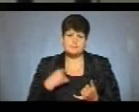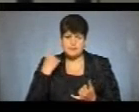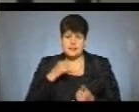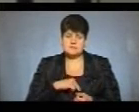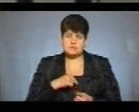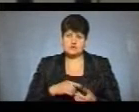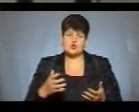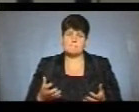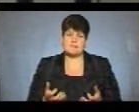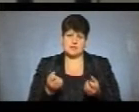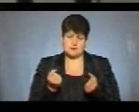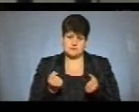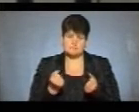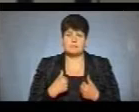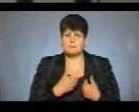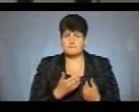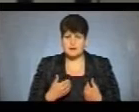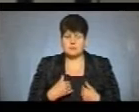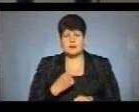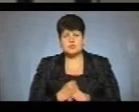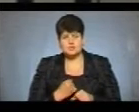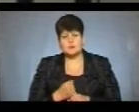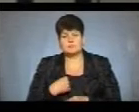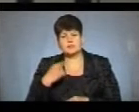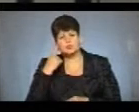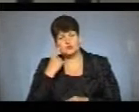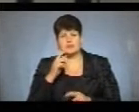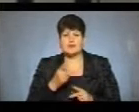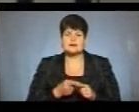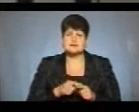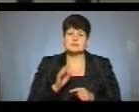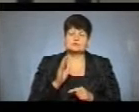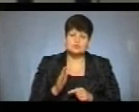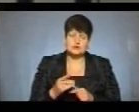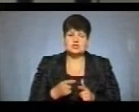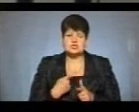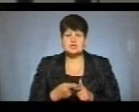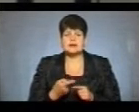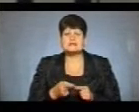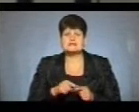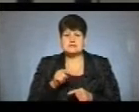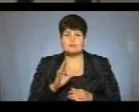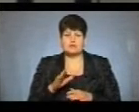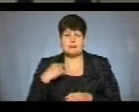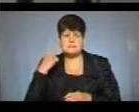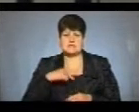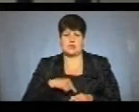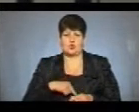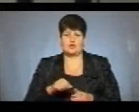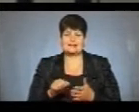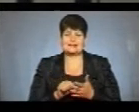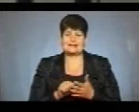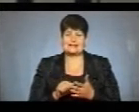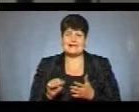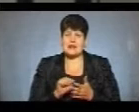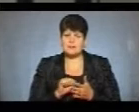психологічної підтримки. Ми працюємо, ми думаємо над тим, як це буде. Чи це буде ось психотерапевтична група, оскільки в